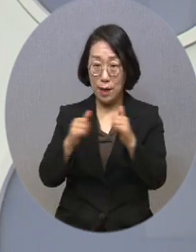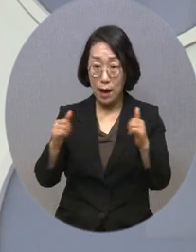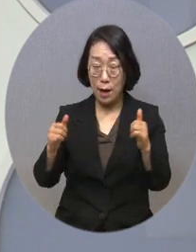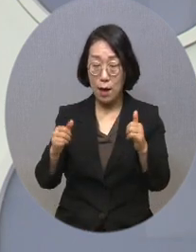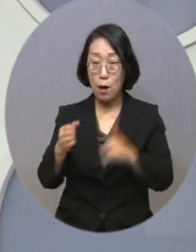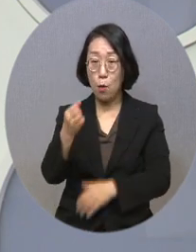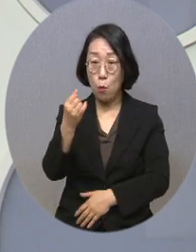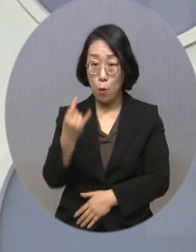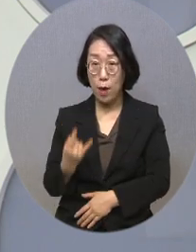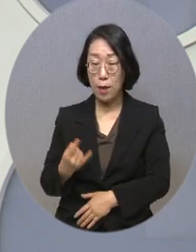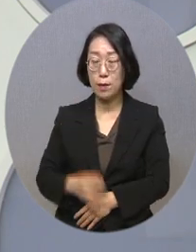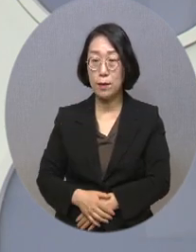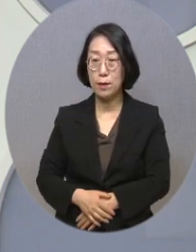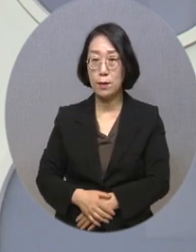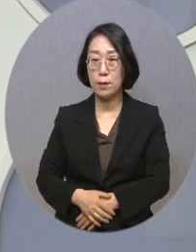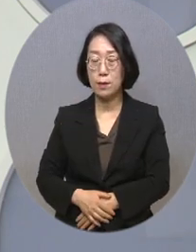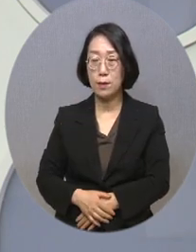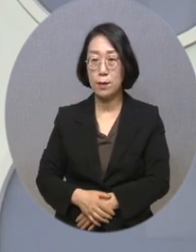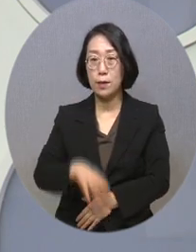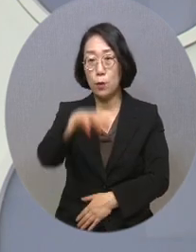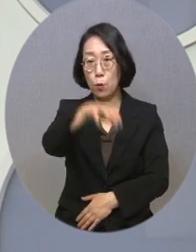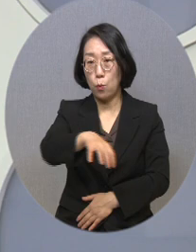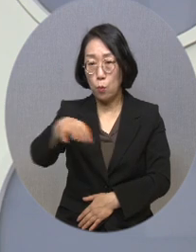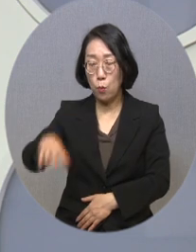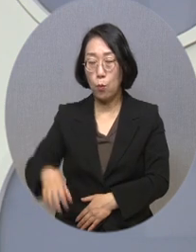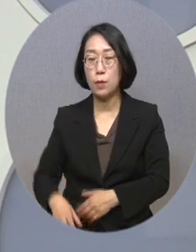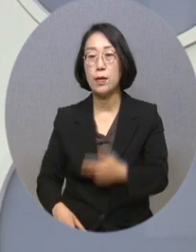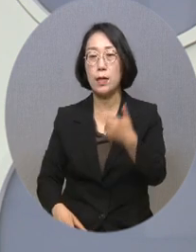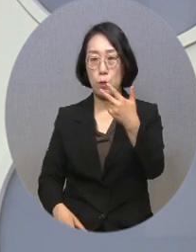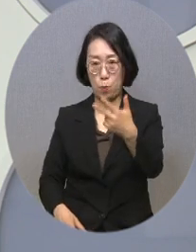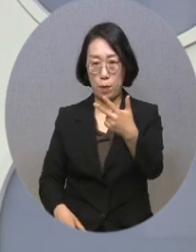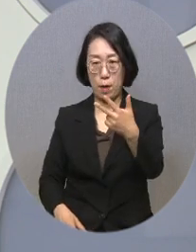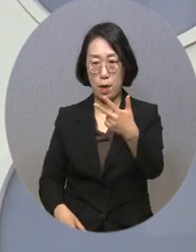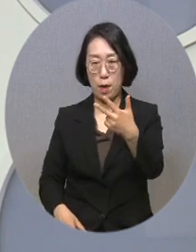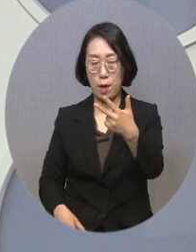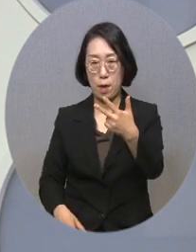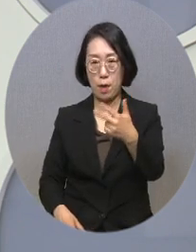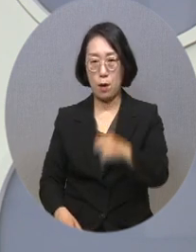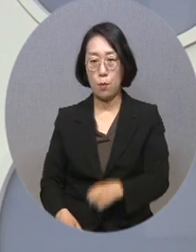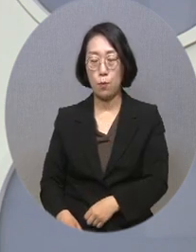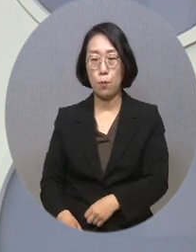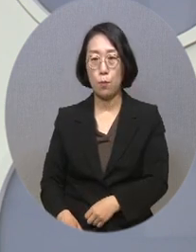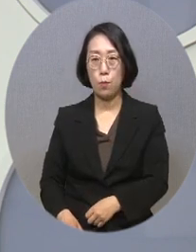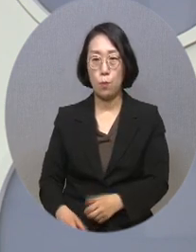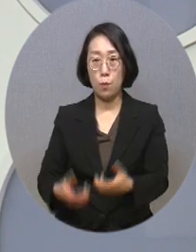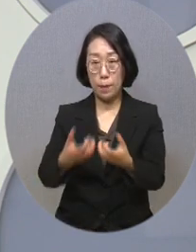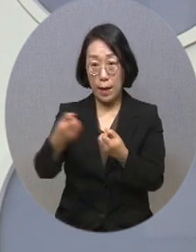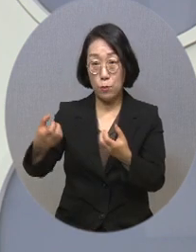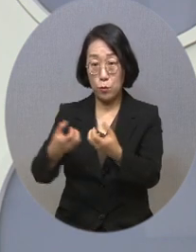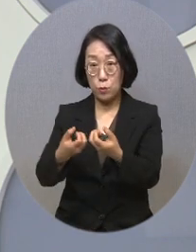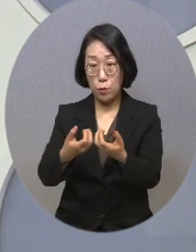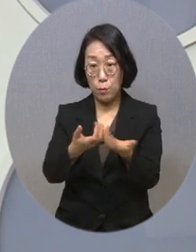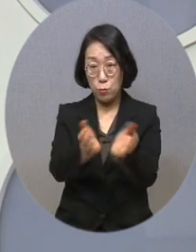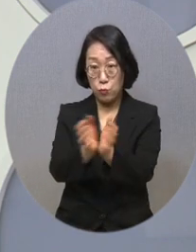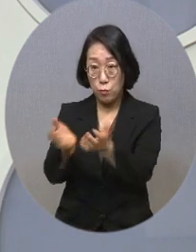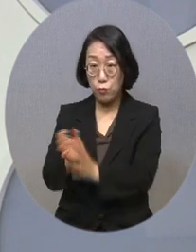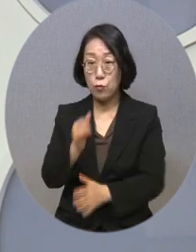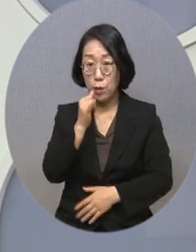그 7개 지방 세무사 회로 또 이렇게 그 나눠져 있고 또 전국으로